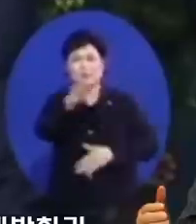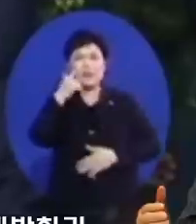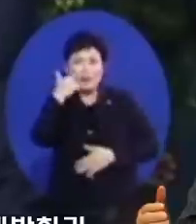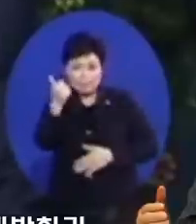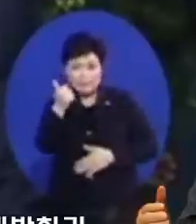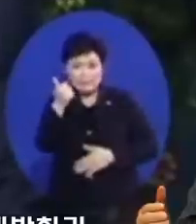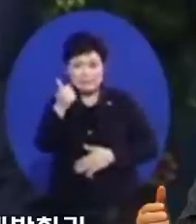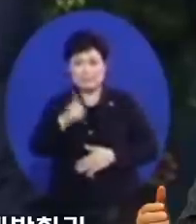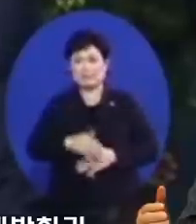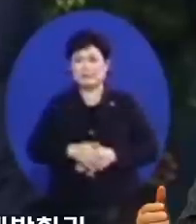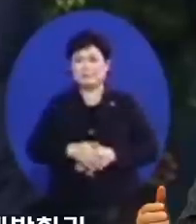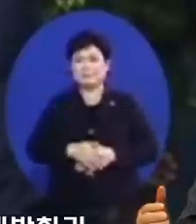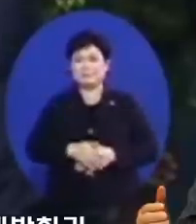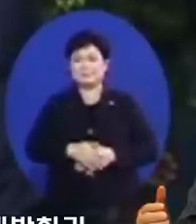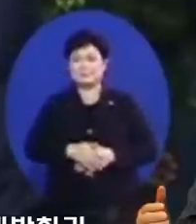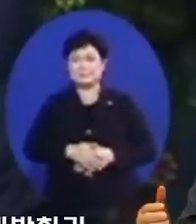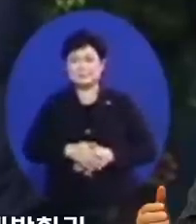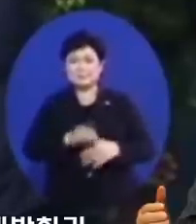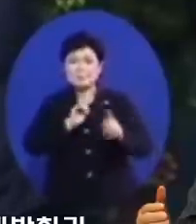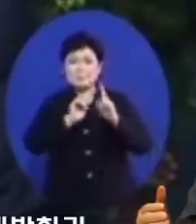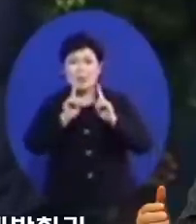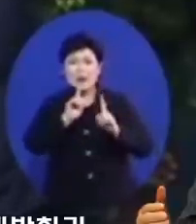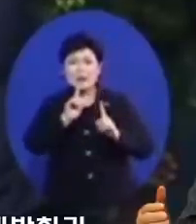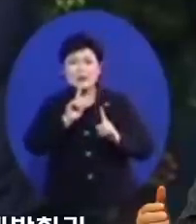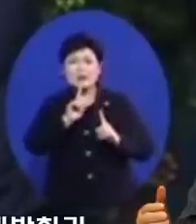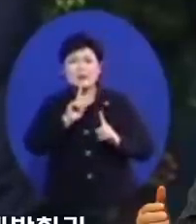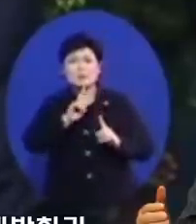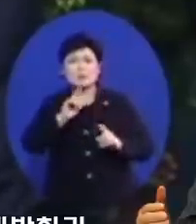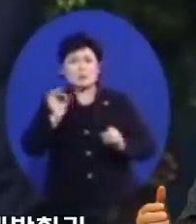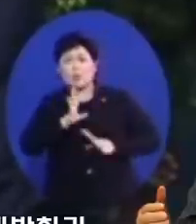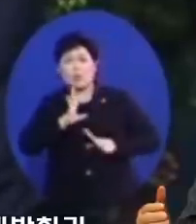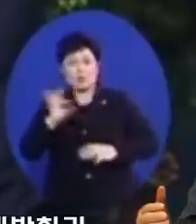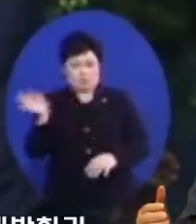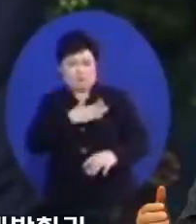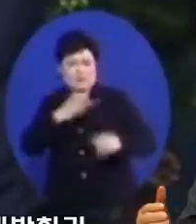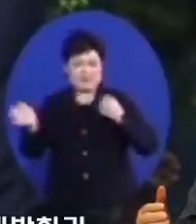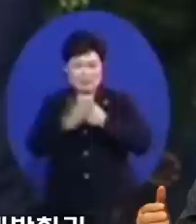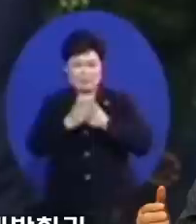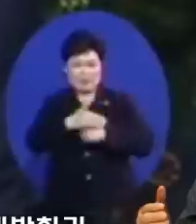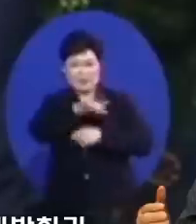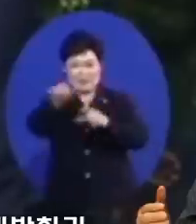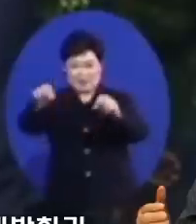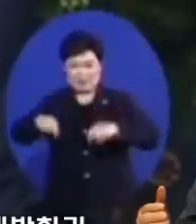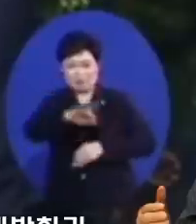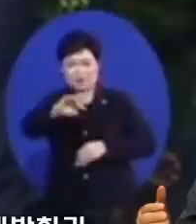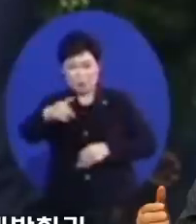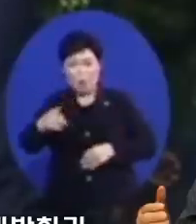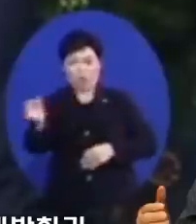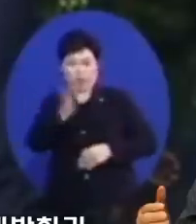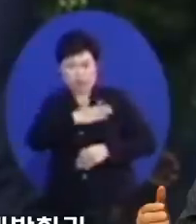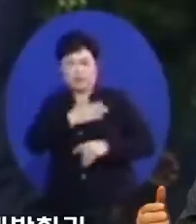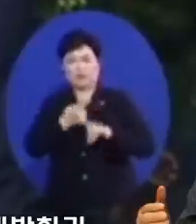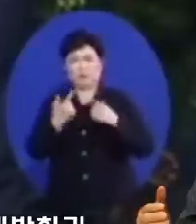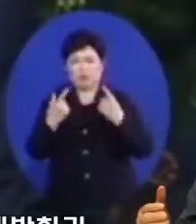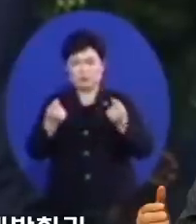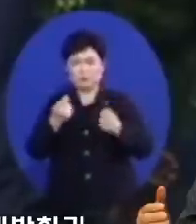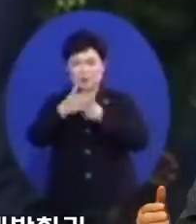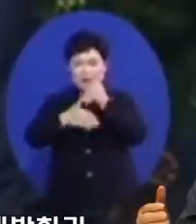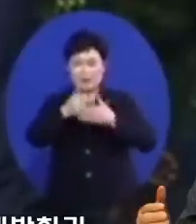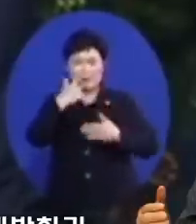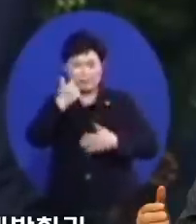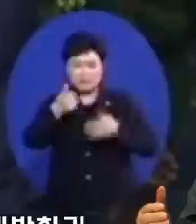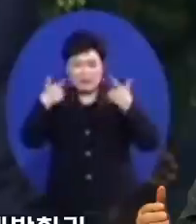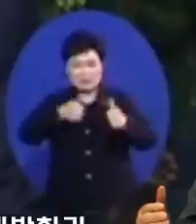아버지가 말할 수 없는 부자니 우리도 부잣집 아들인 것입니다. 우리 아버지가 항상